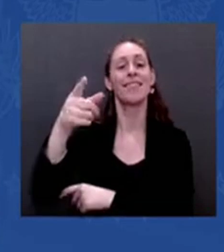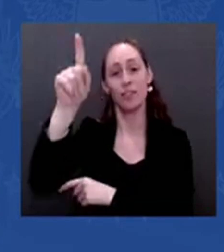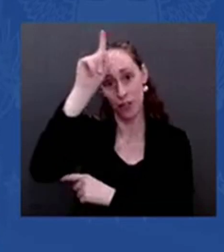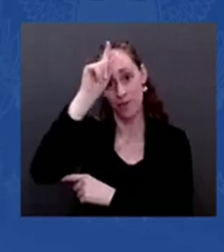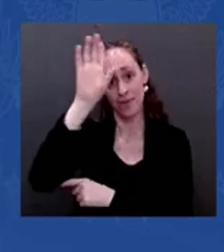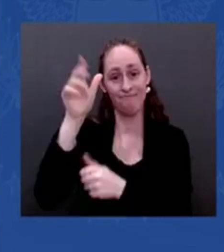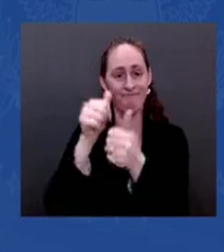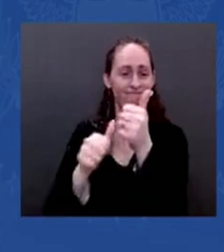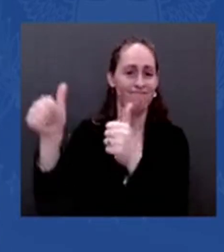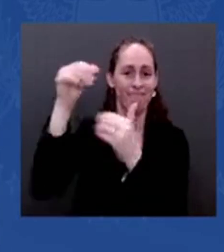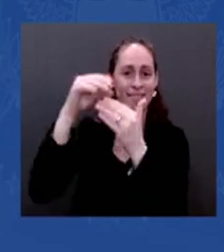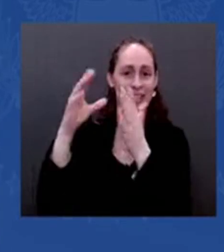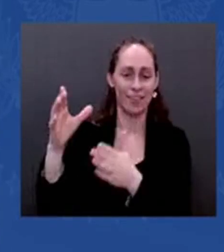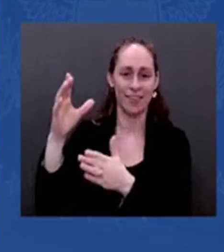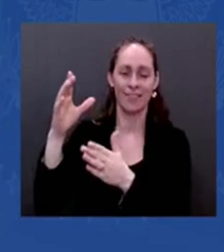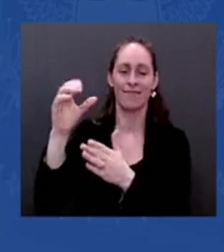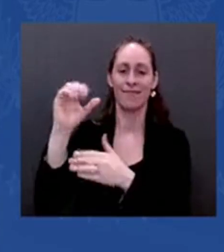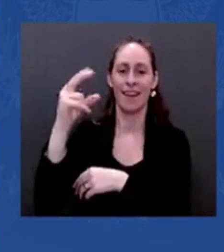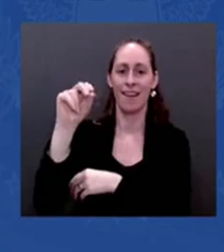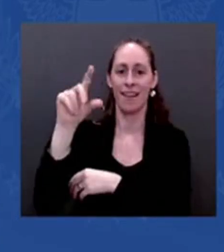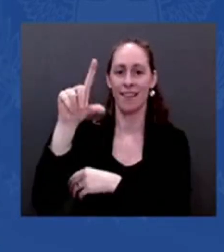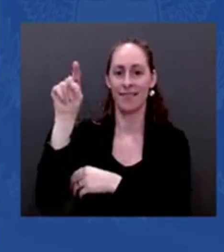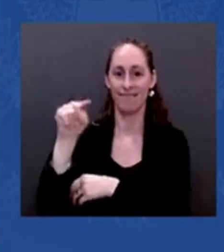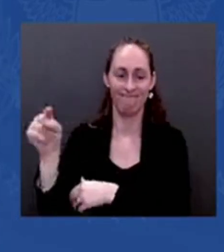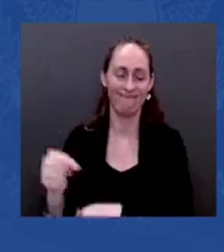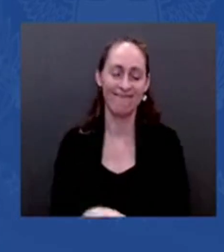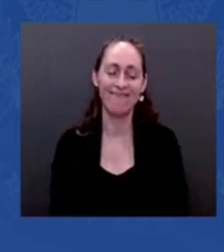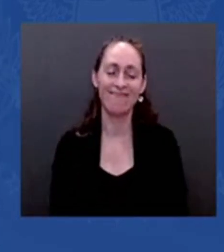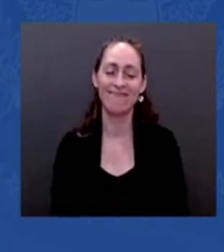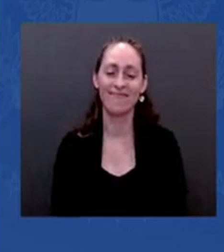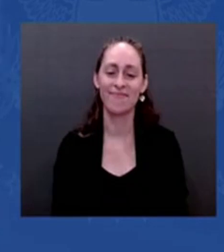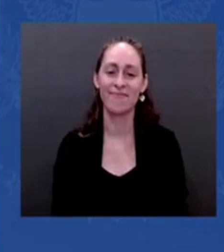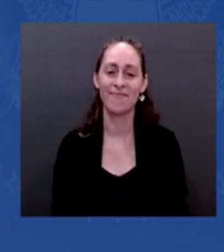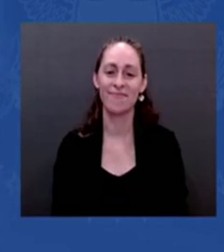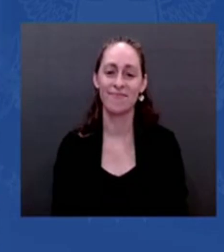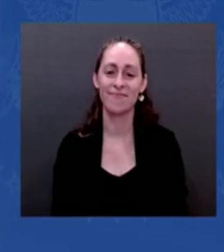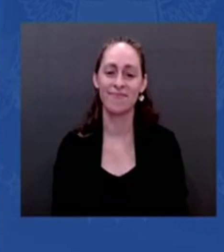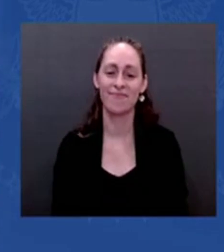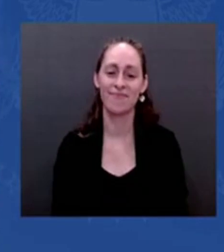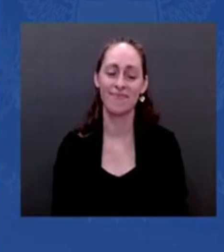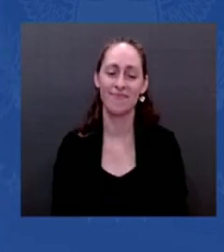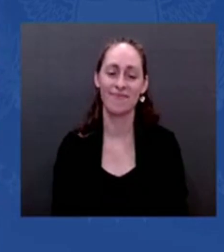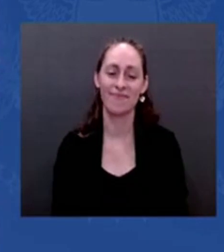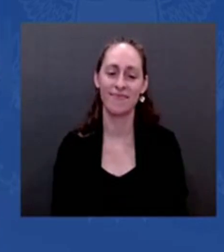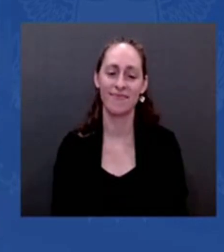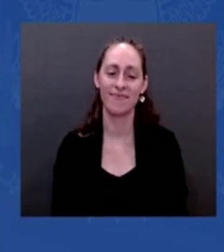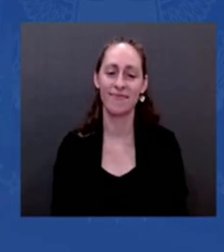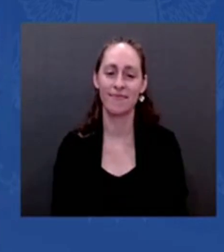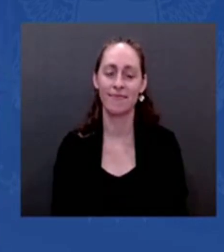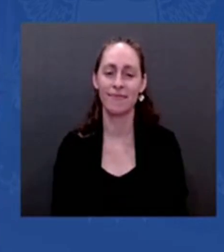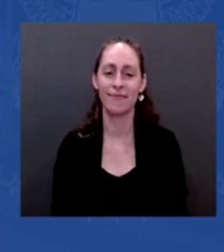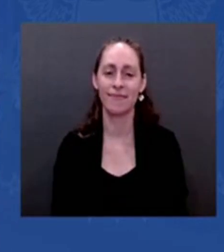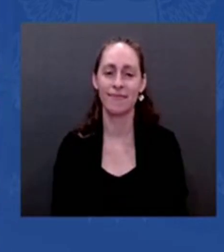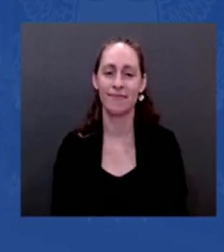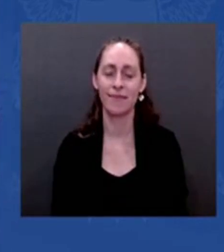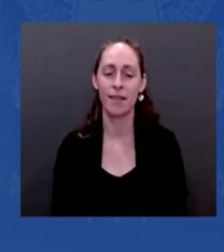presidenti amerikan Joe Biden tha të hënën se nuk do të ketë më Nord Stream 2, një gasjellës i rëndësishëm rus që do lidhë Rusinë me Europën, nëse